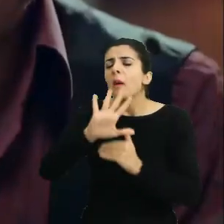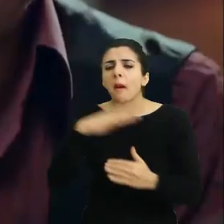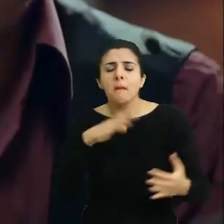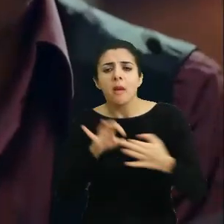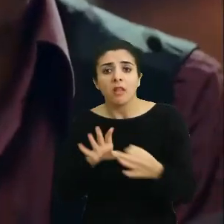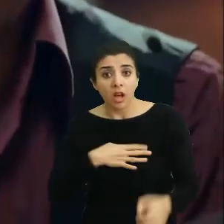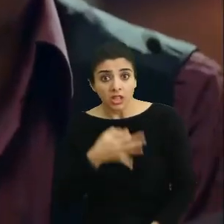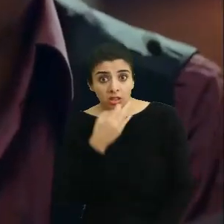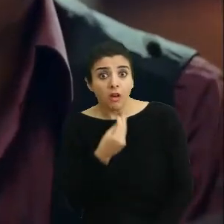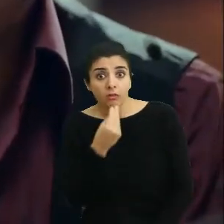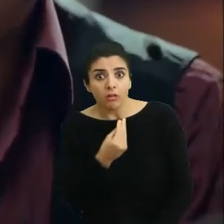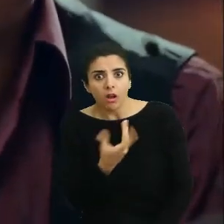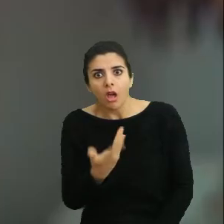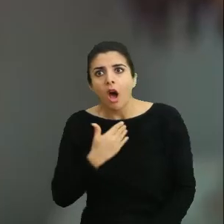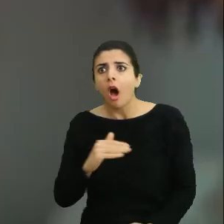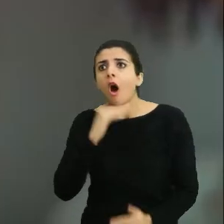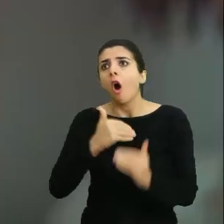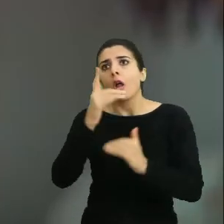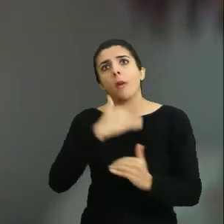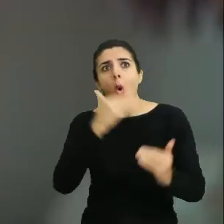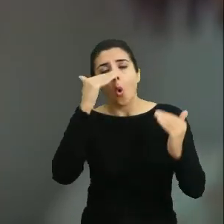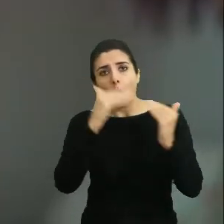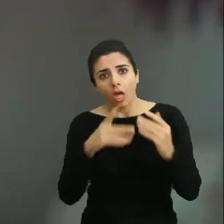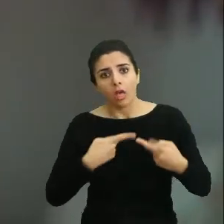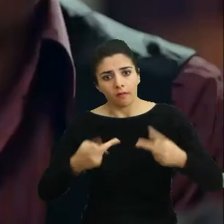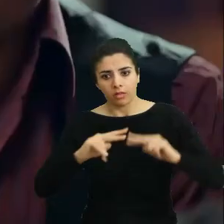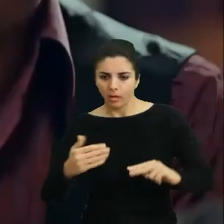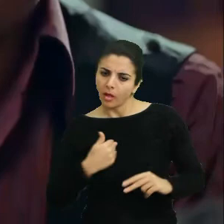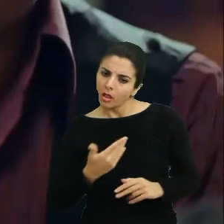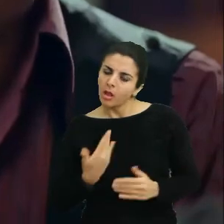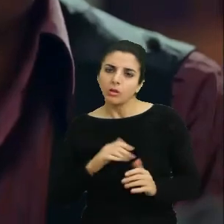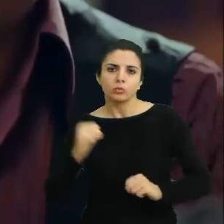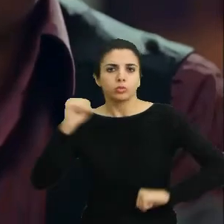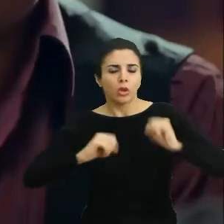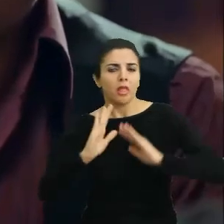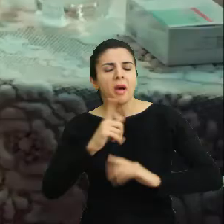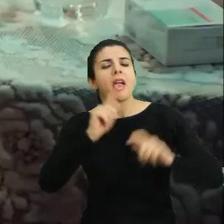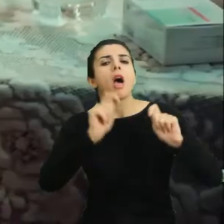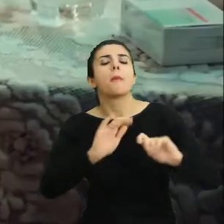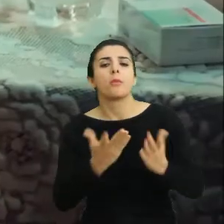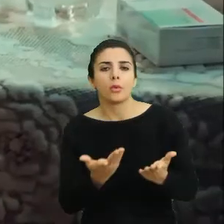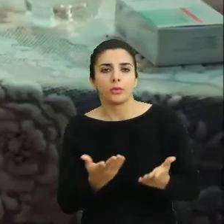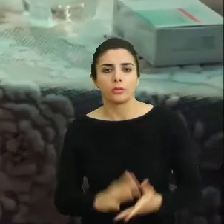İzin versek onların rejimini bize yamayacaklar. Allah'tan biz varık. Biz varık da yapamıyorlar.